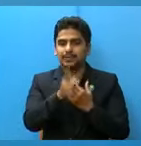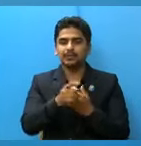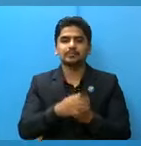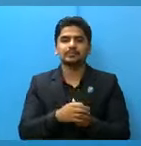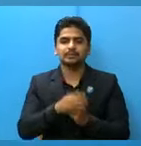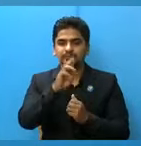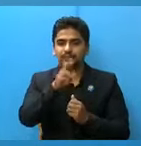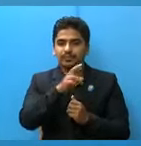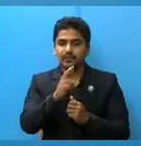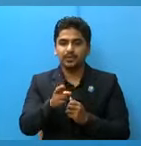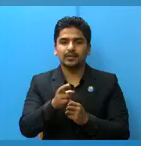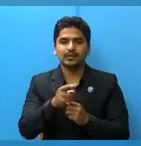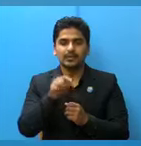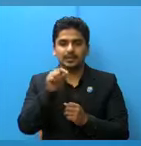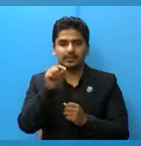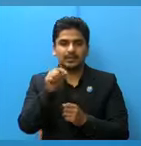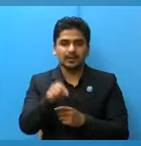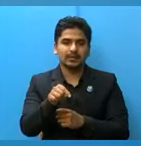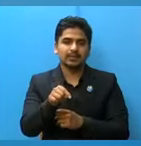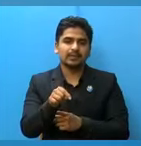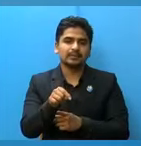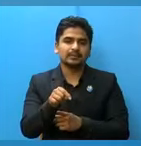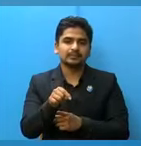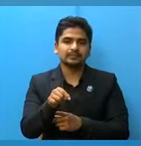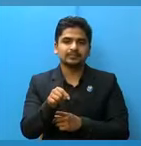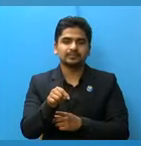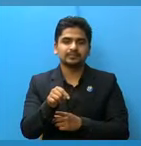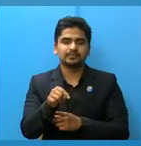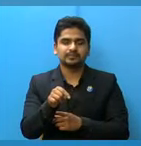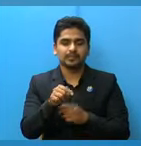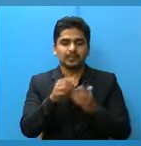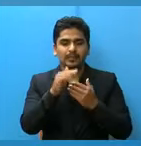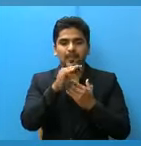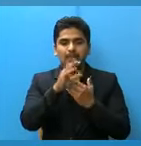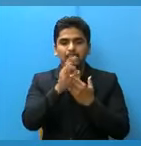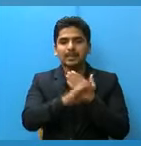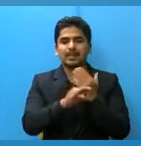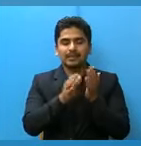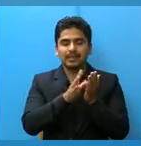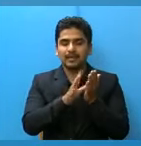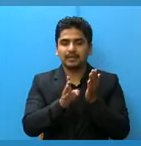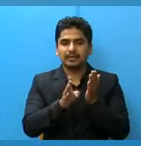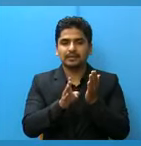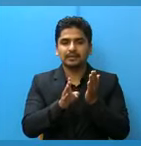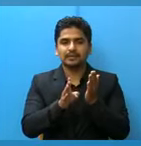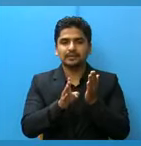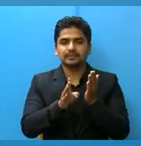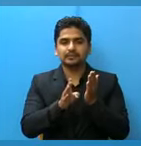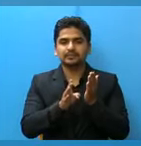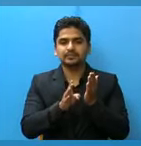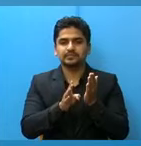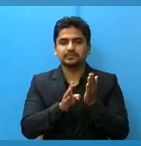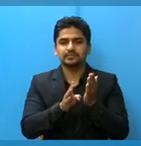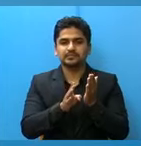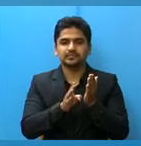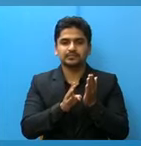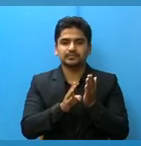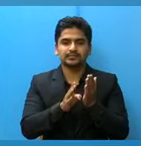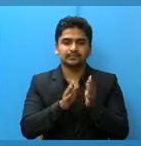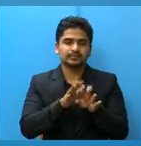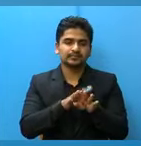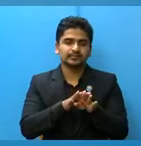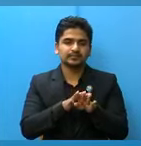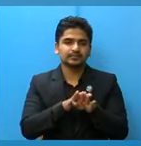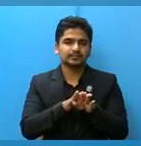यह चाहिए यह बिदी बाट PCR बिदी बाट एकडम